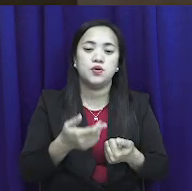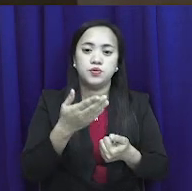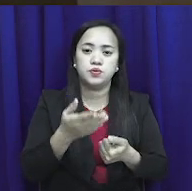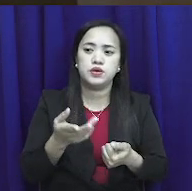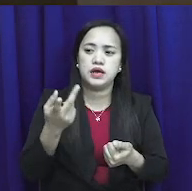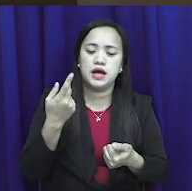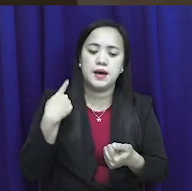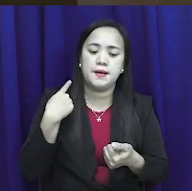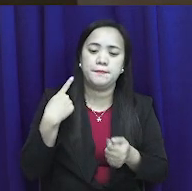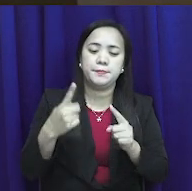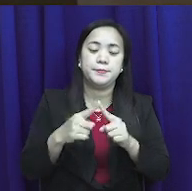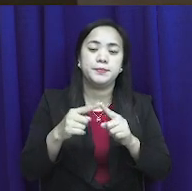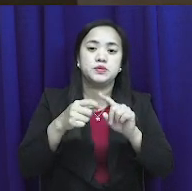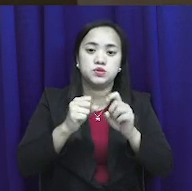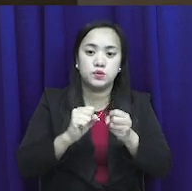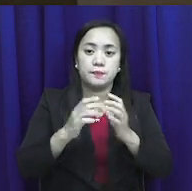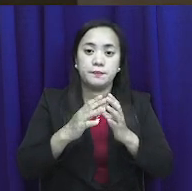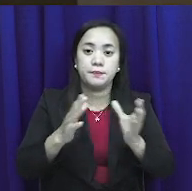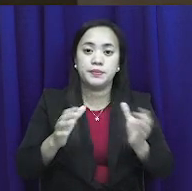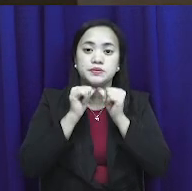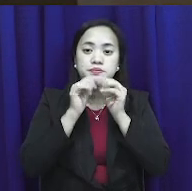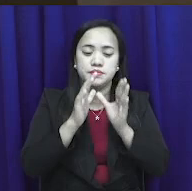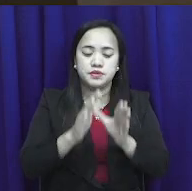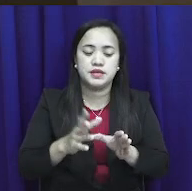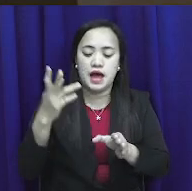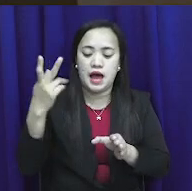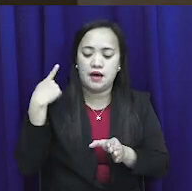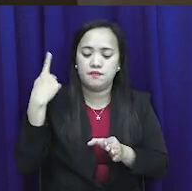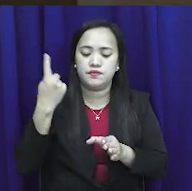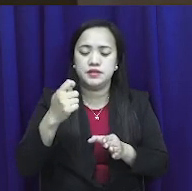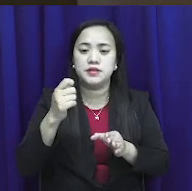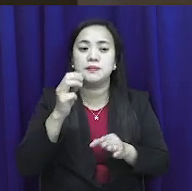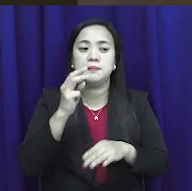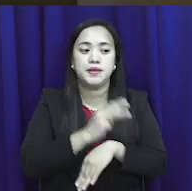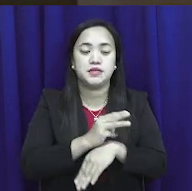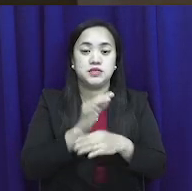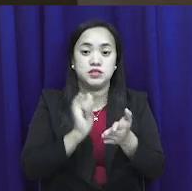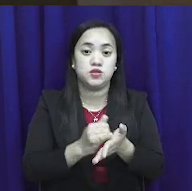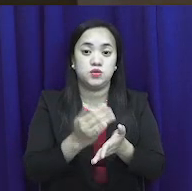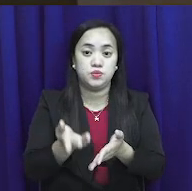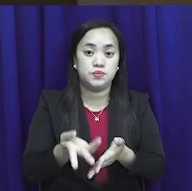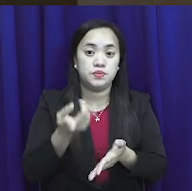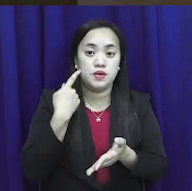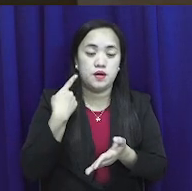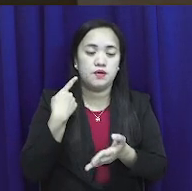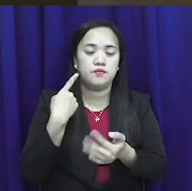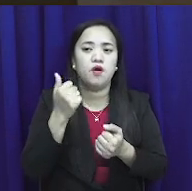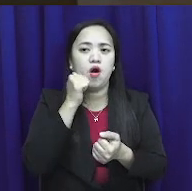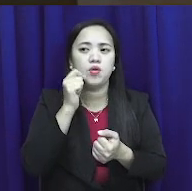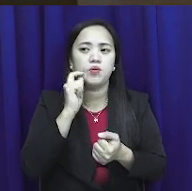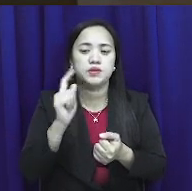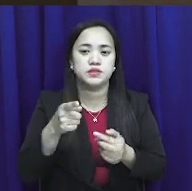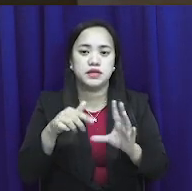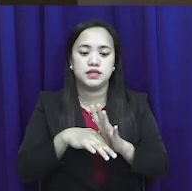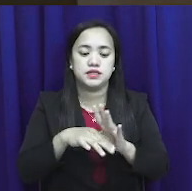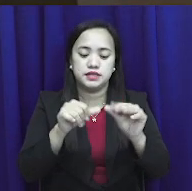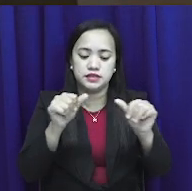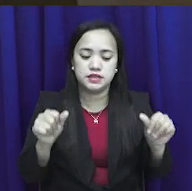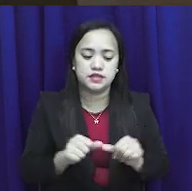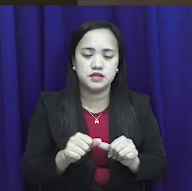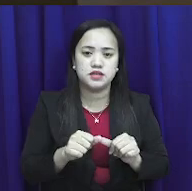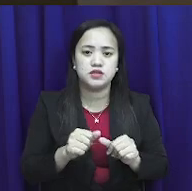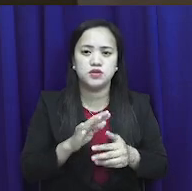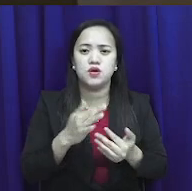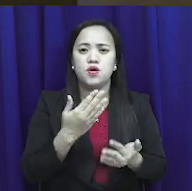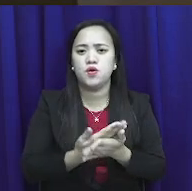gaano tayo kabli ko nga po sa aming Area E ito nga'y lagi kong binabanggit Ah alam po yan nila